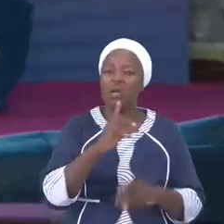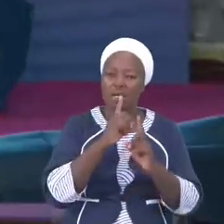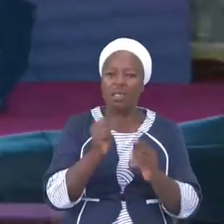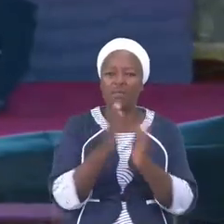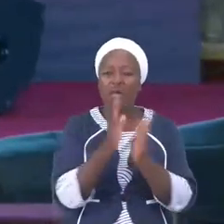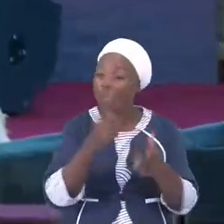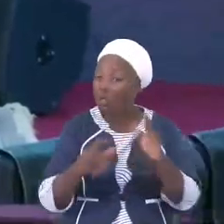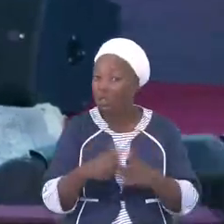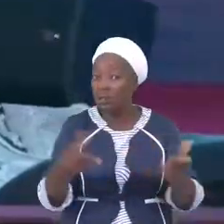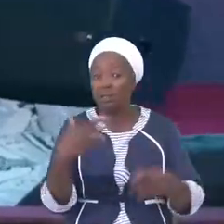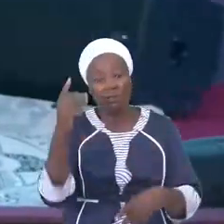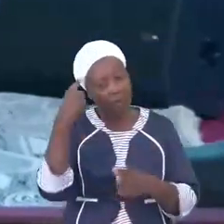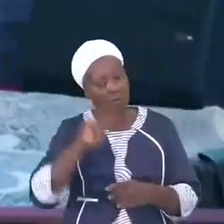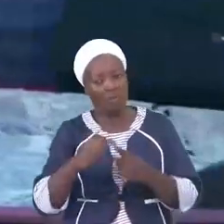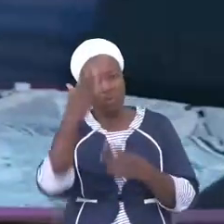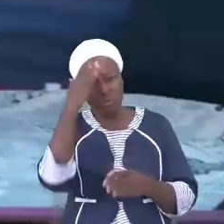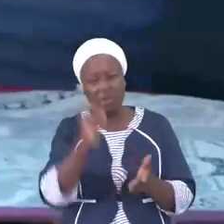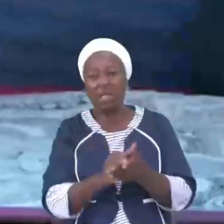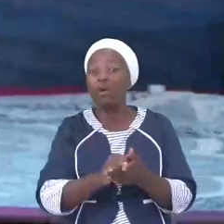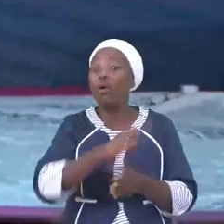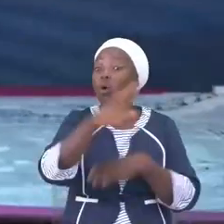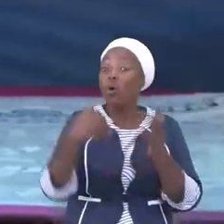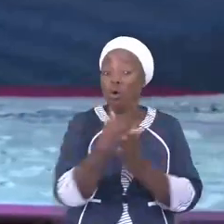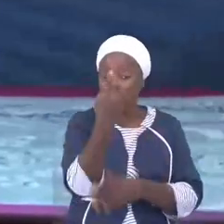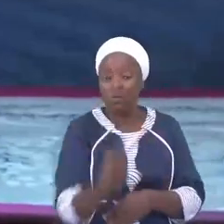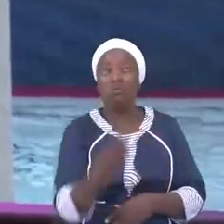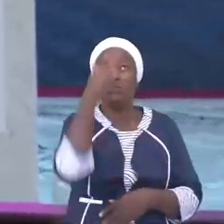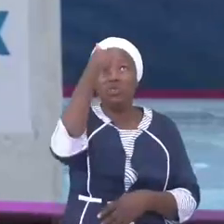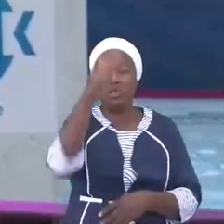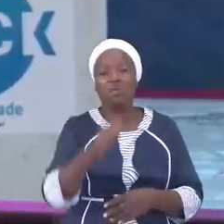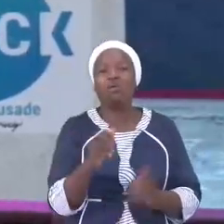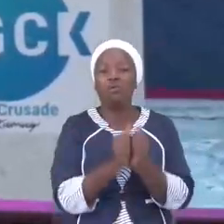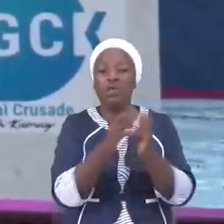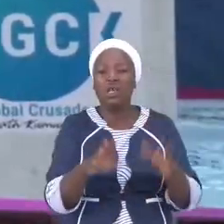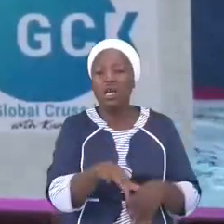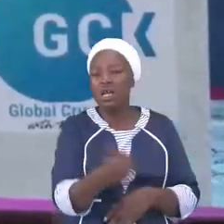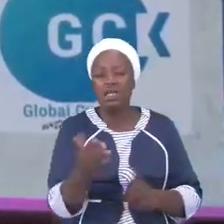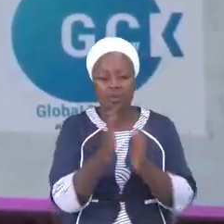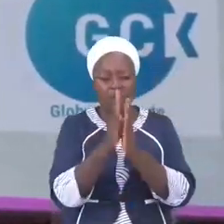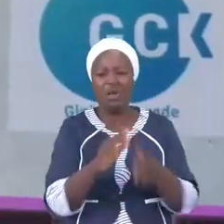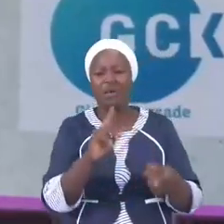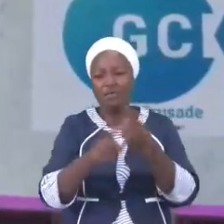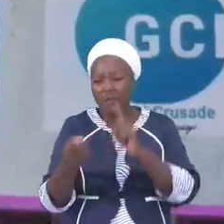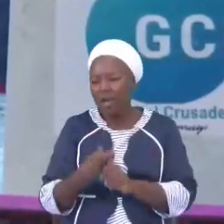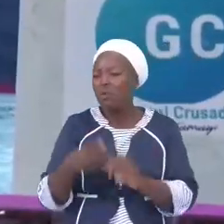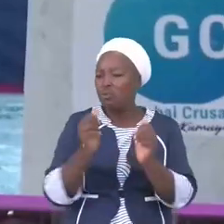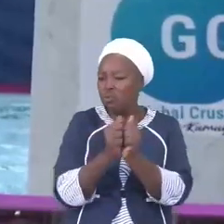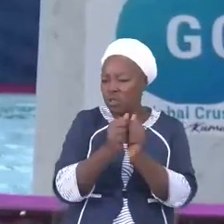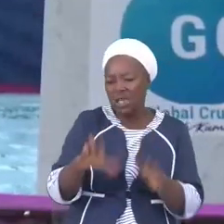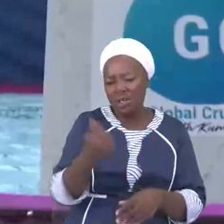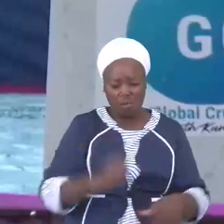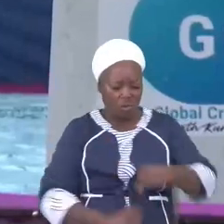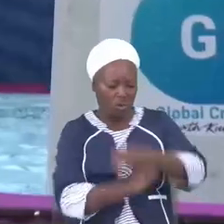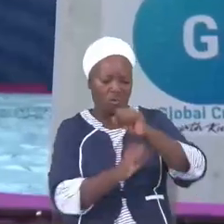grande chose de savoir que tout seul, sans aucun partenaire de prière, sans que personne ne le